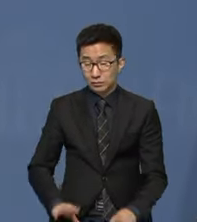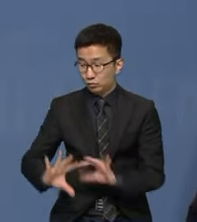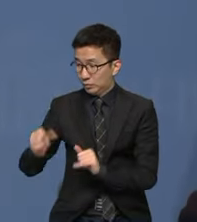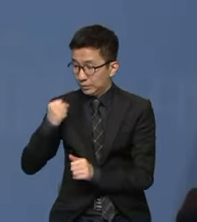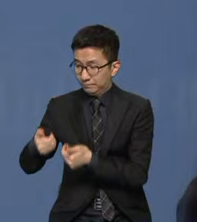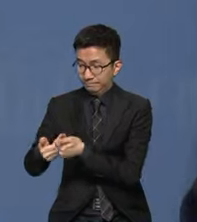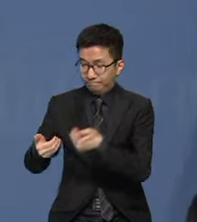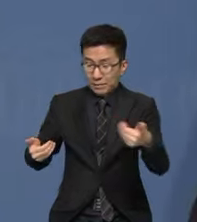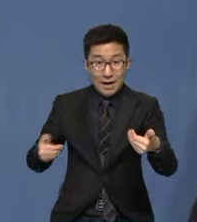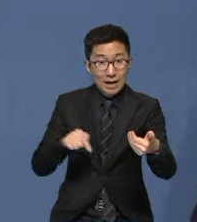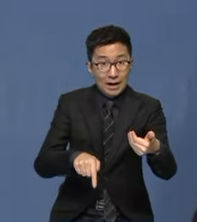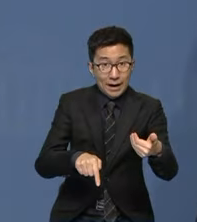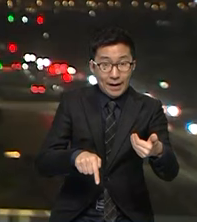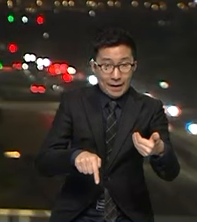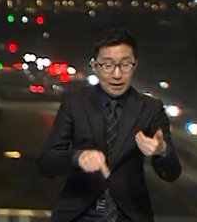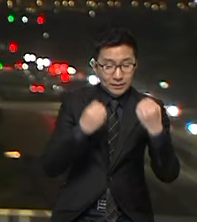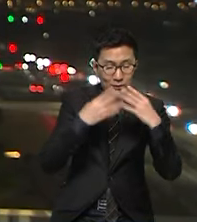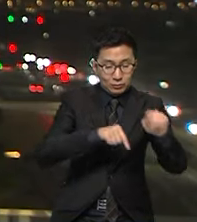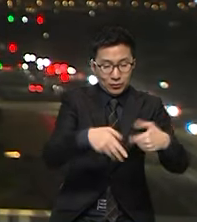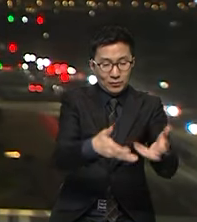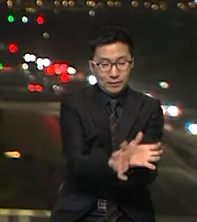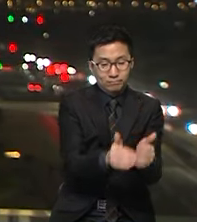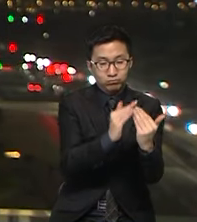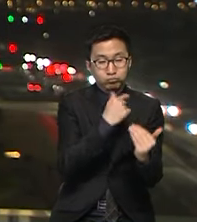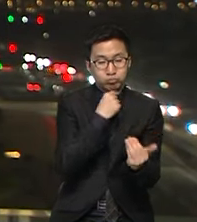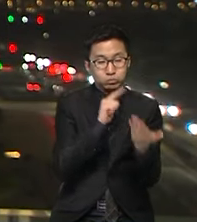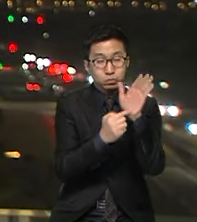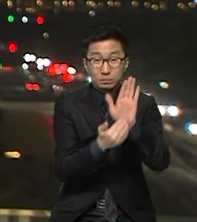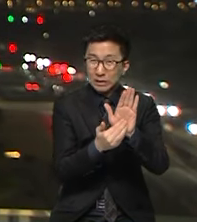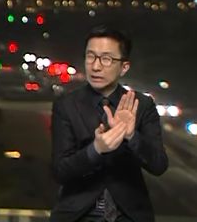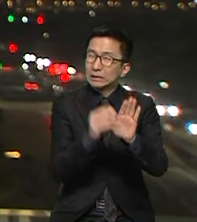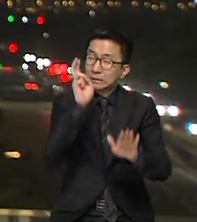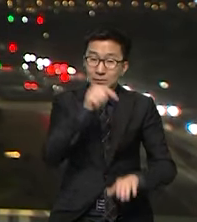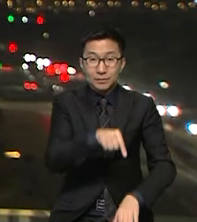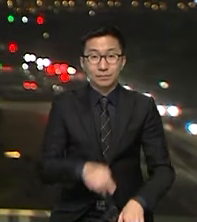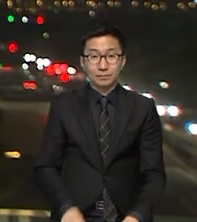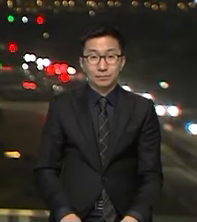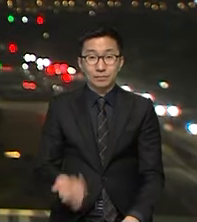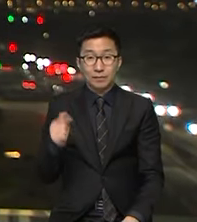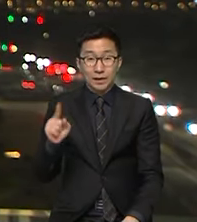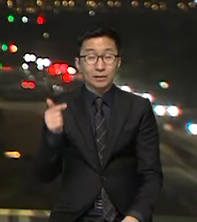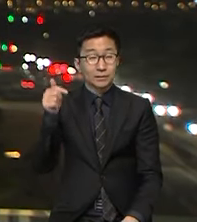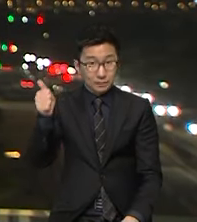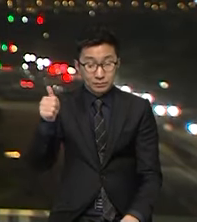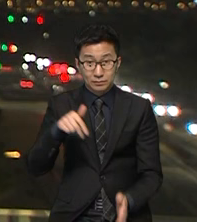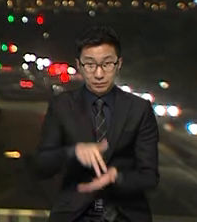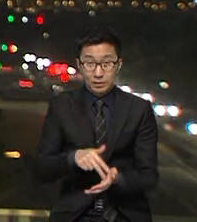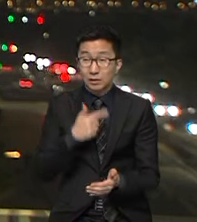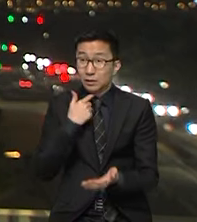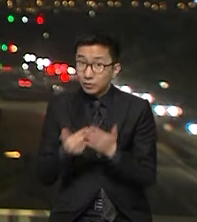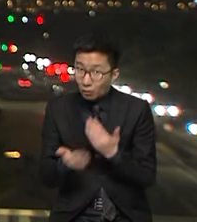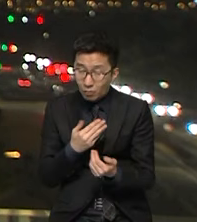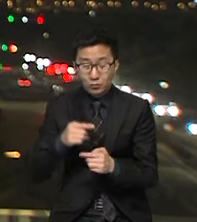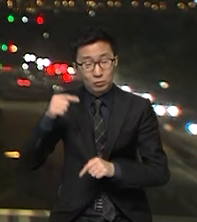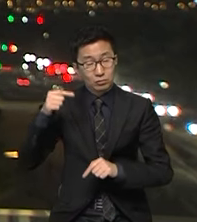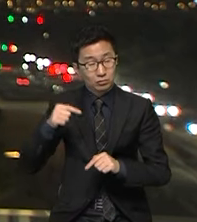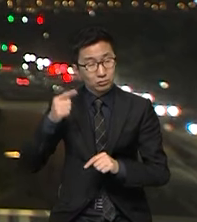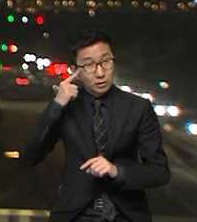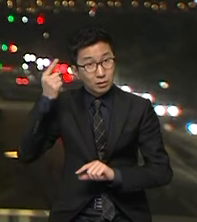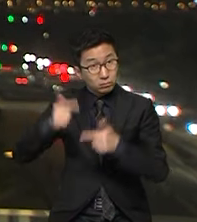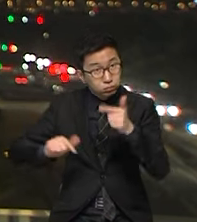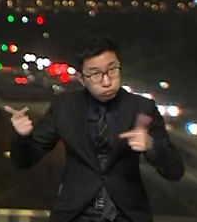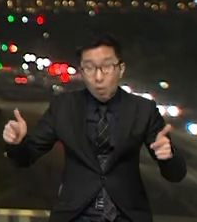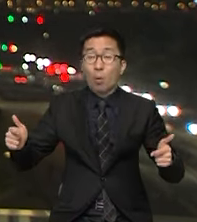나섭니다. 한 위원장은 다양성과 경험을 중요한 가치로 꼽으면서도 이 전 대표와의 회동 가능성엔